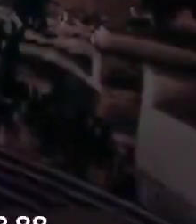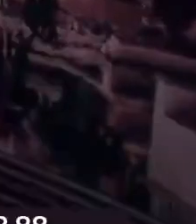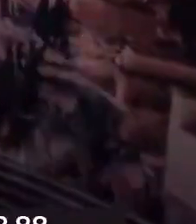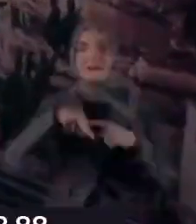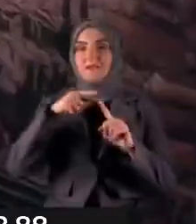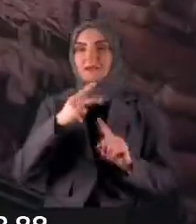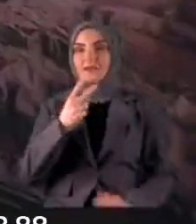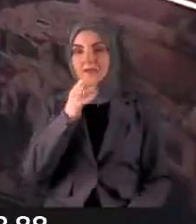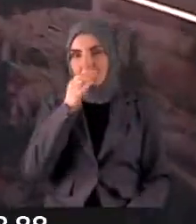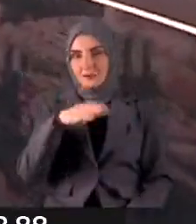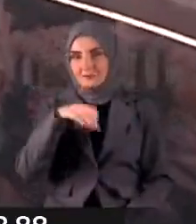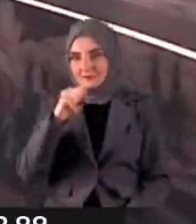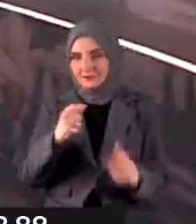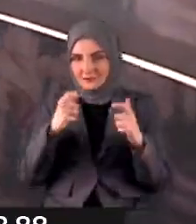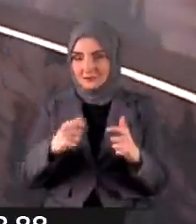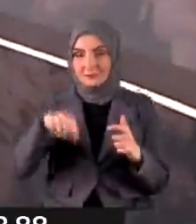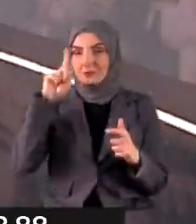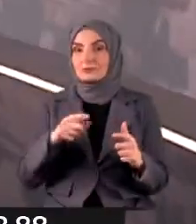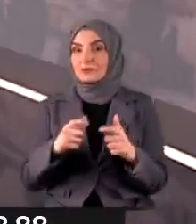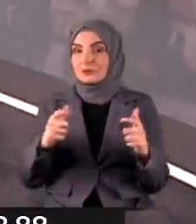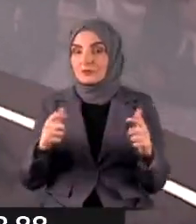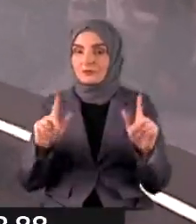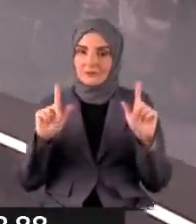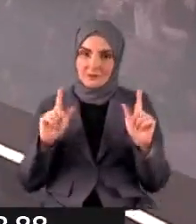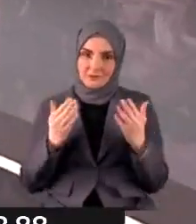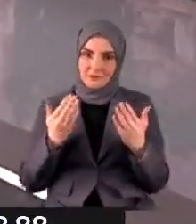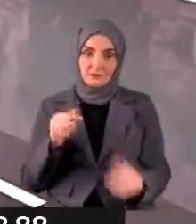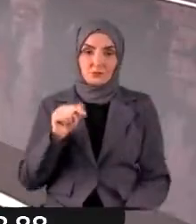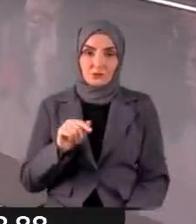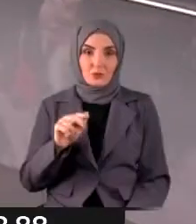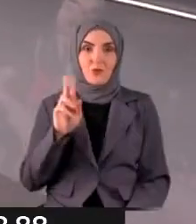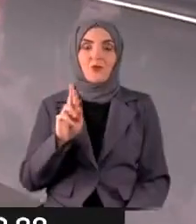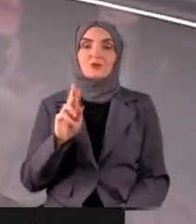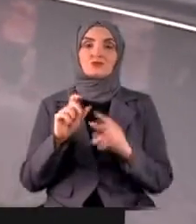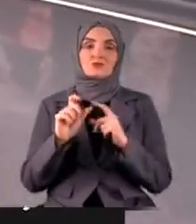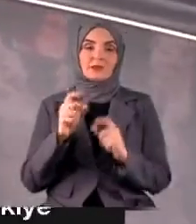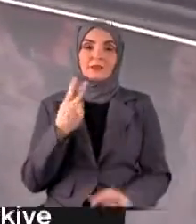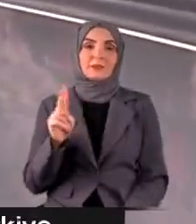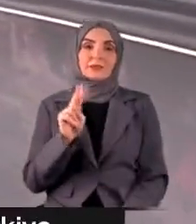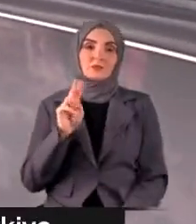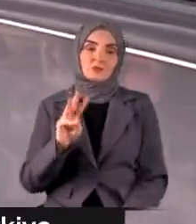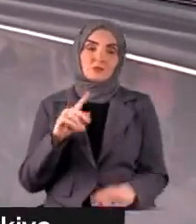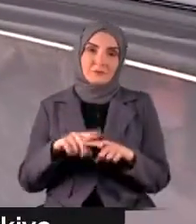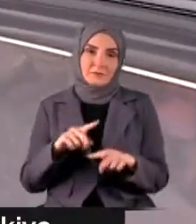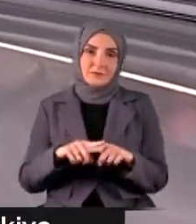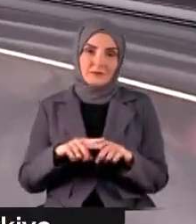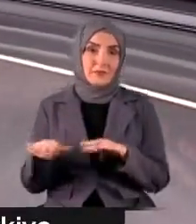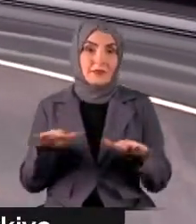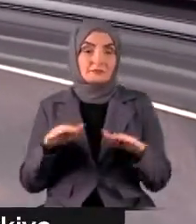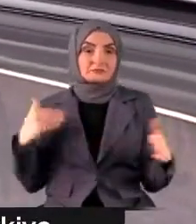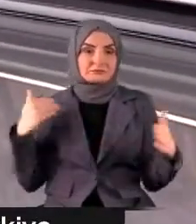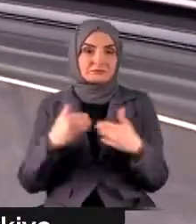Haberin merkezinden, ATV Haber merkezinden günün gelişmeleriyle karşınızdayız. Bugün 12 Şubat 2023 Pazar.